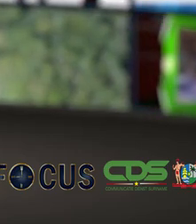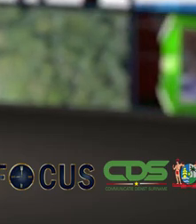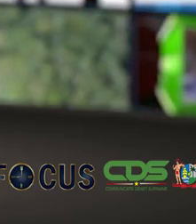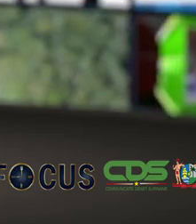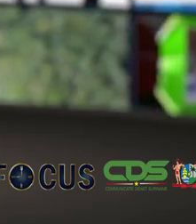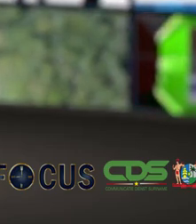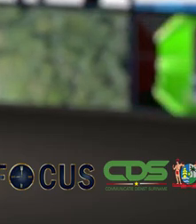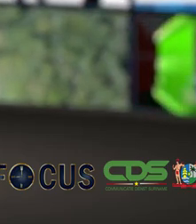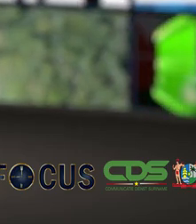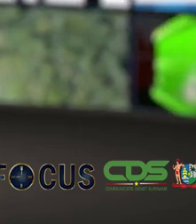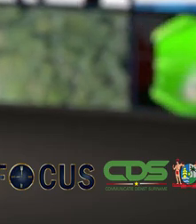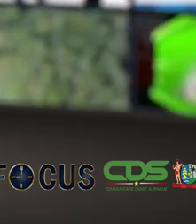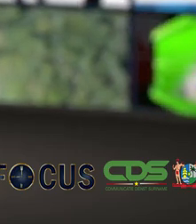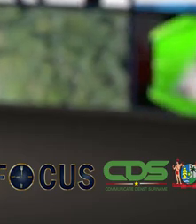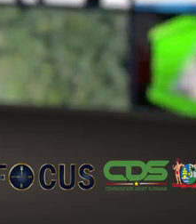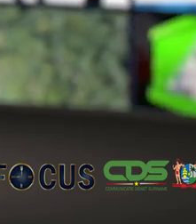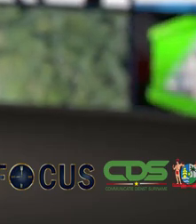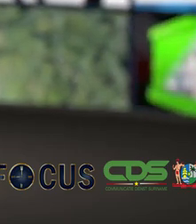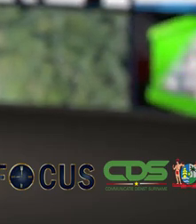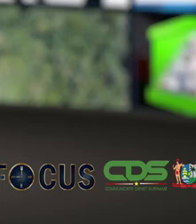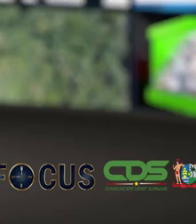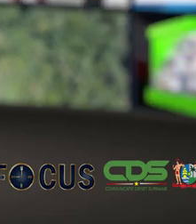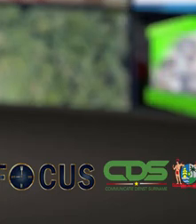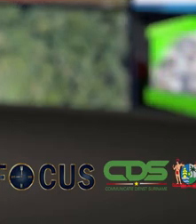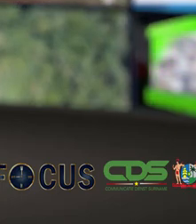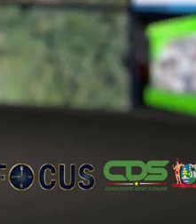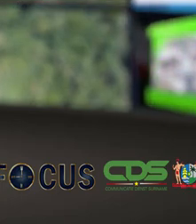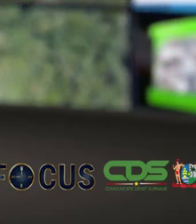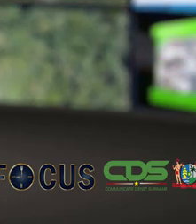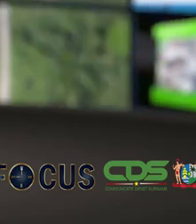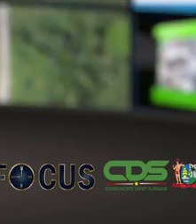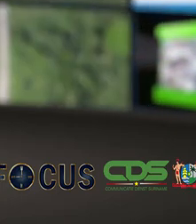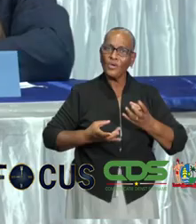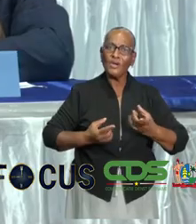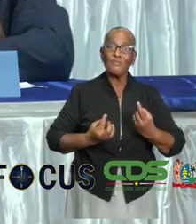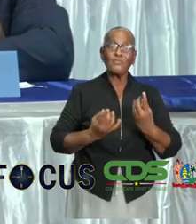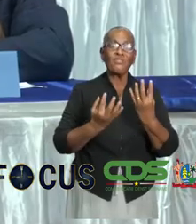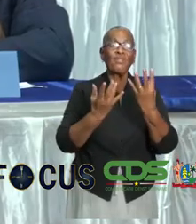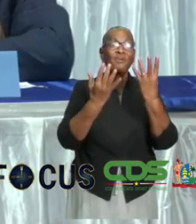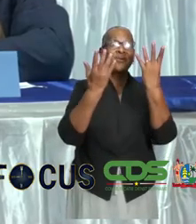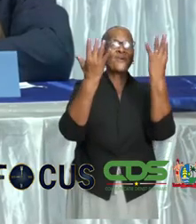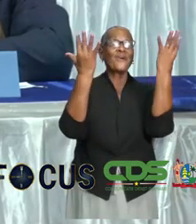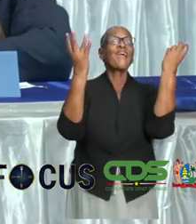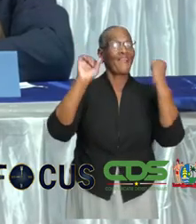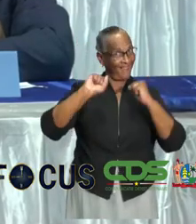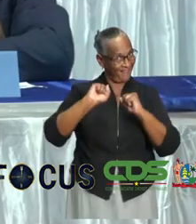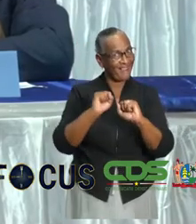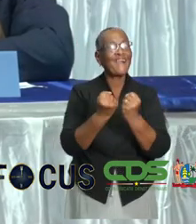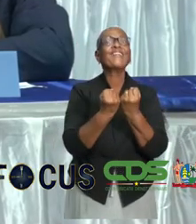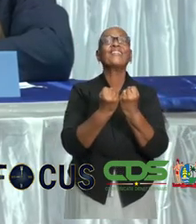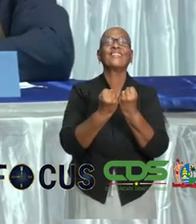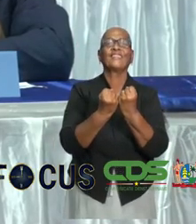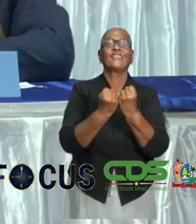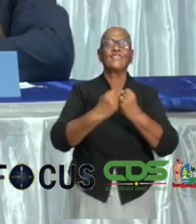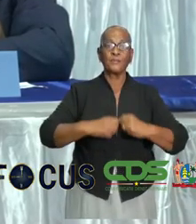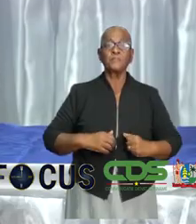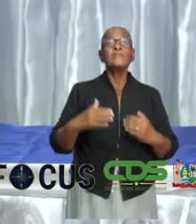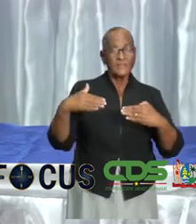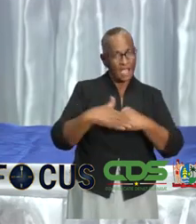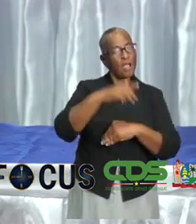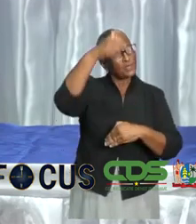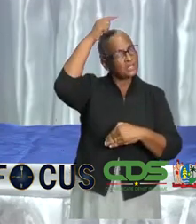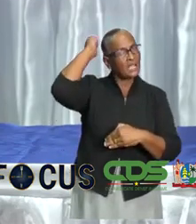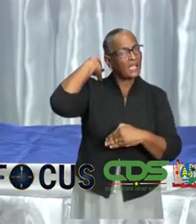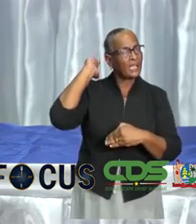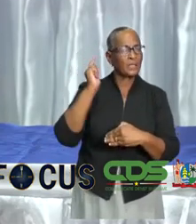te betrachten, omdat de regering doende is vraagstukken op te lossen. Dames en heren, ondanks